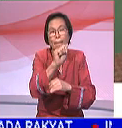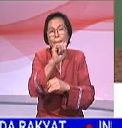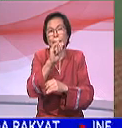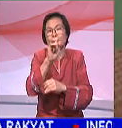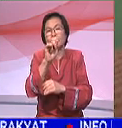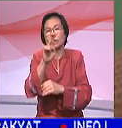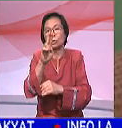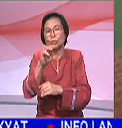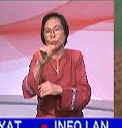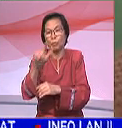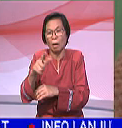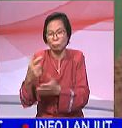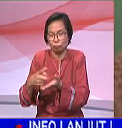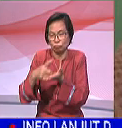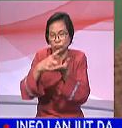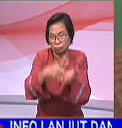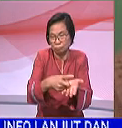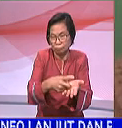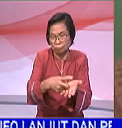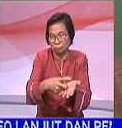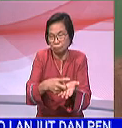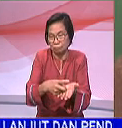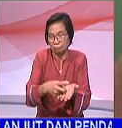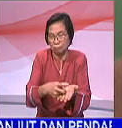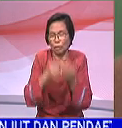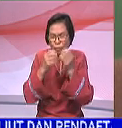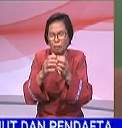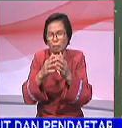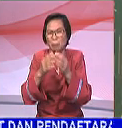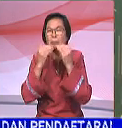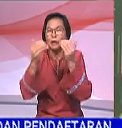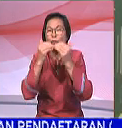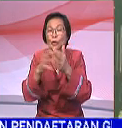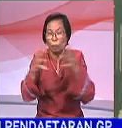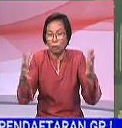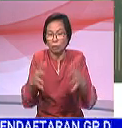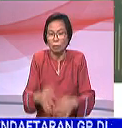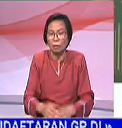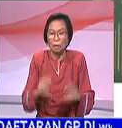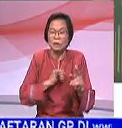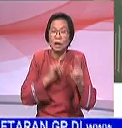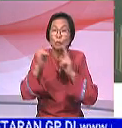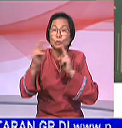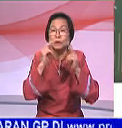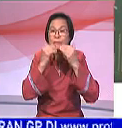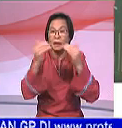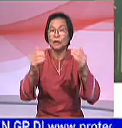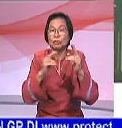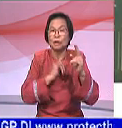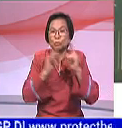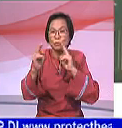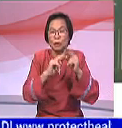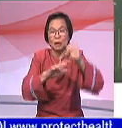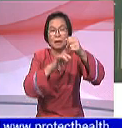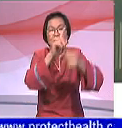anda memiliki semangat yang kami juga ada salahnya mencoba kasih kepada